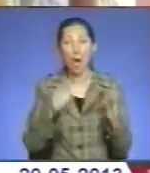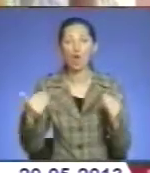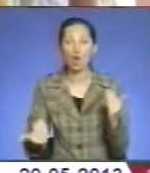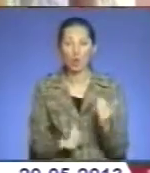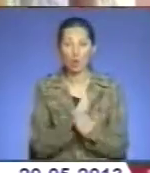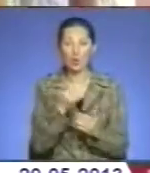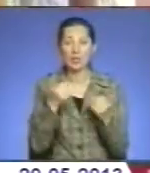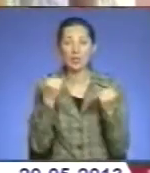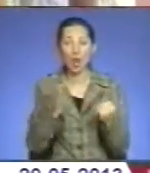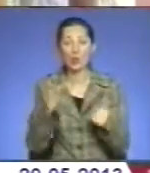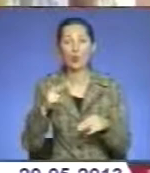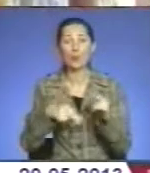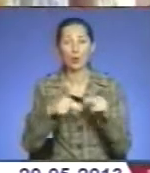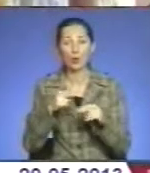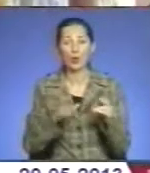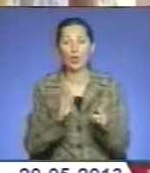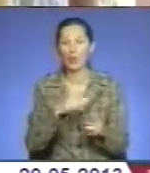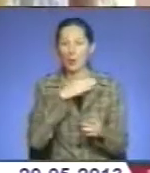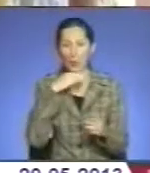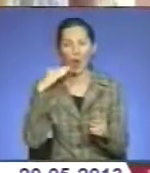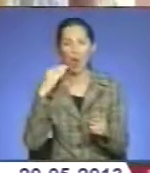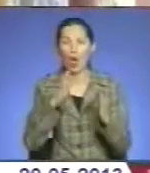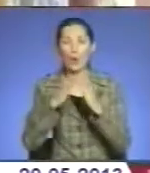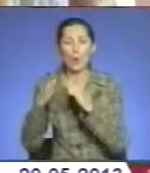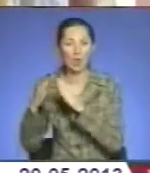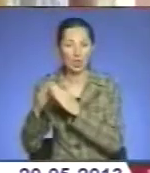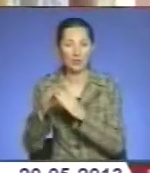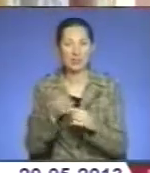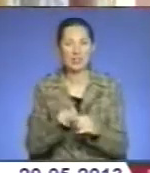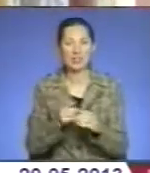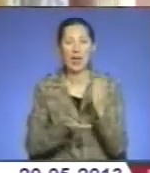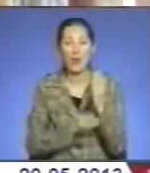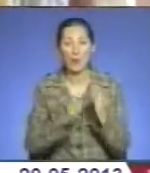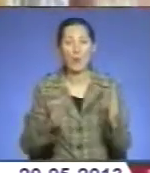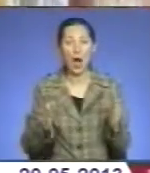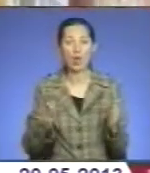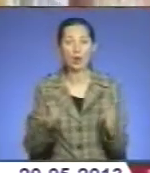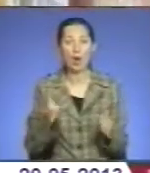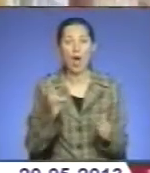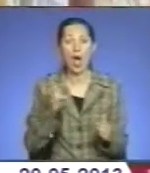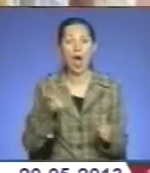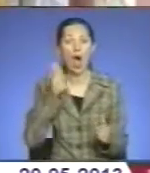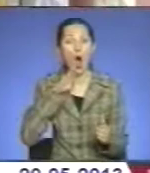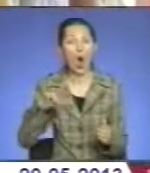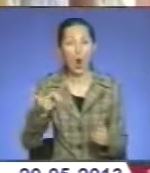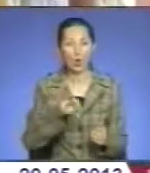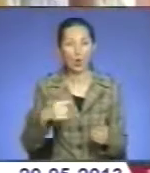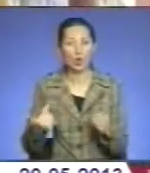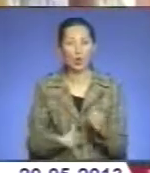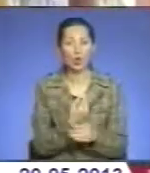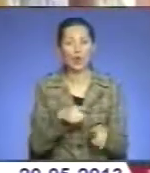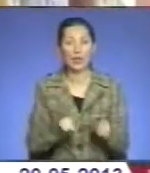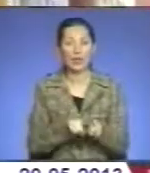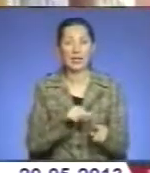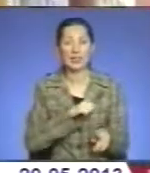буде добудовувати, буде цілий ряд там будівлі, це в парку над озером. І знову ж таки на